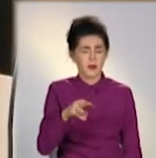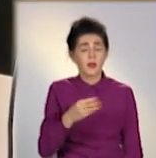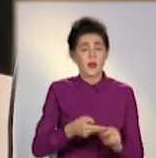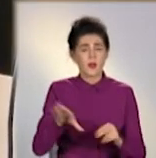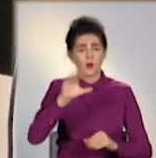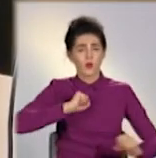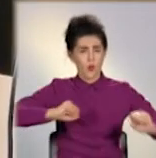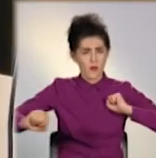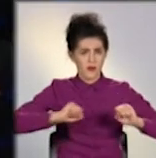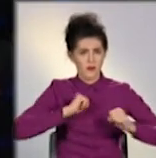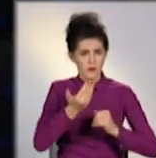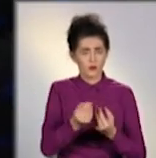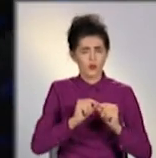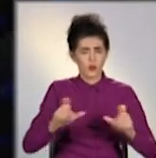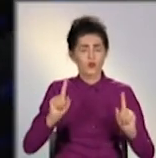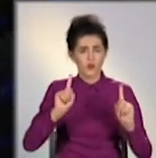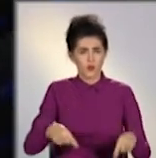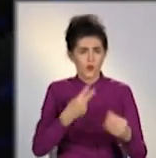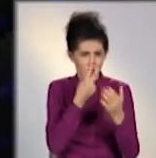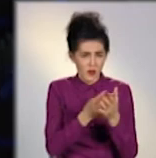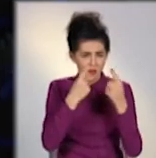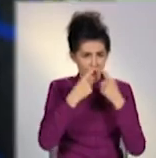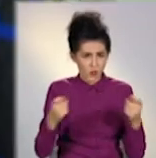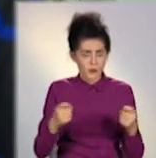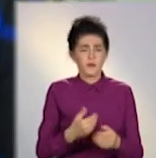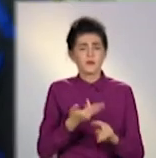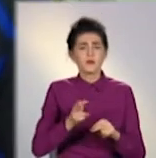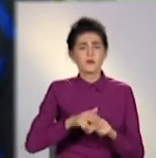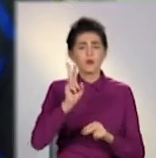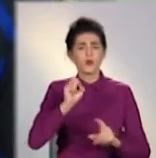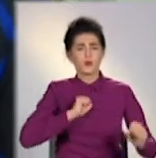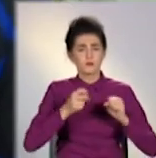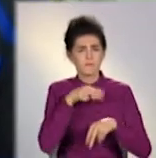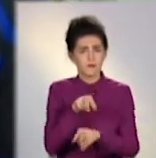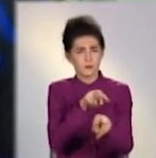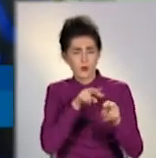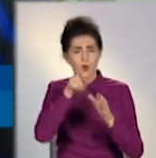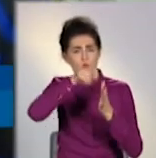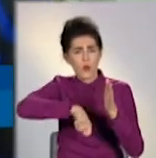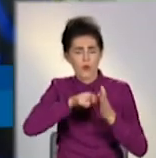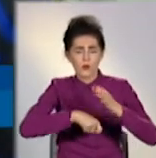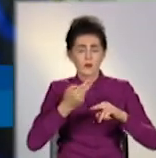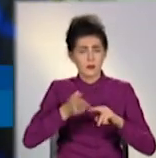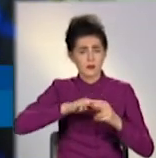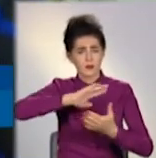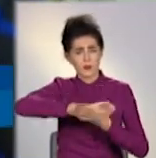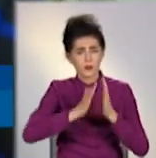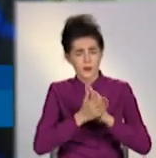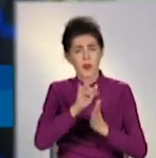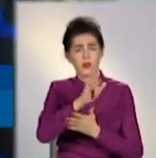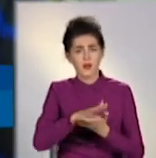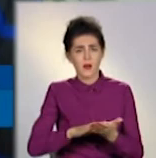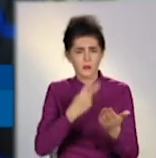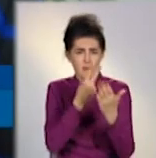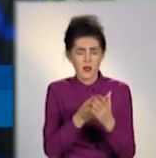Класний керівник теж бачить цю інформацію. Класний керівник моніторить цю ситуацію і вже далі йде